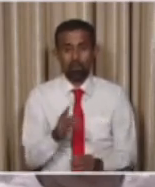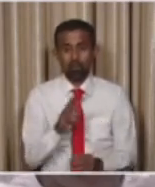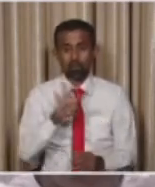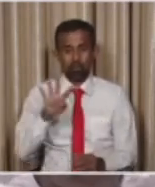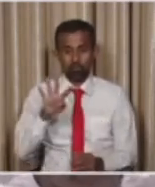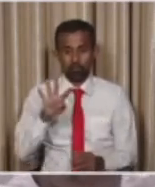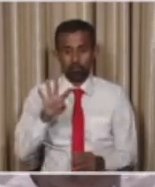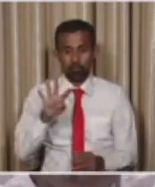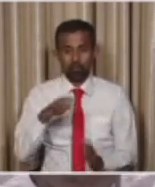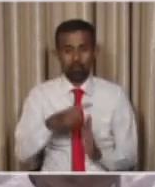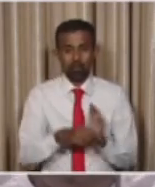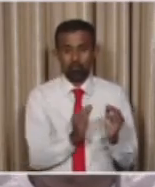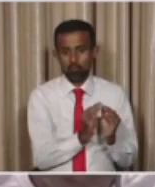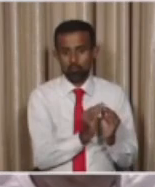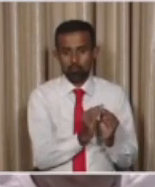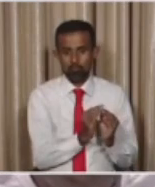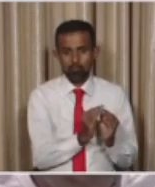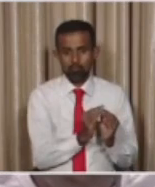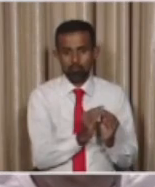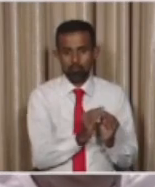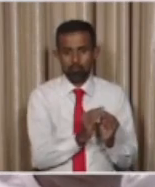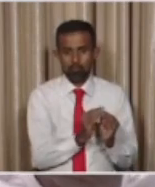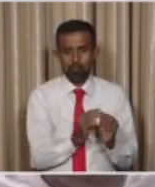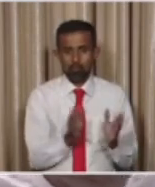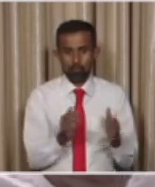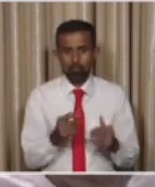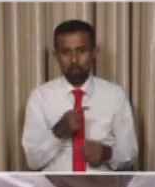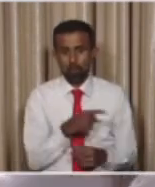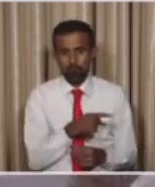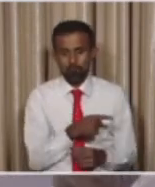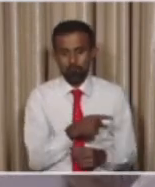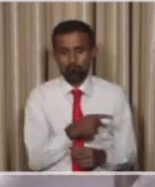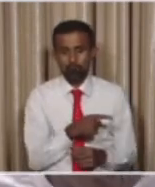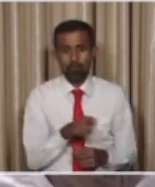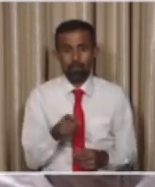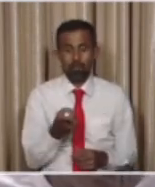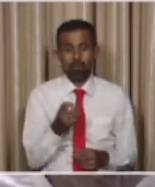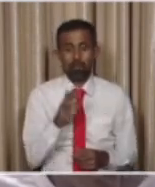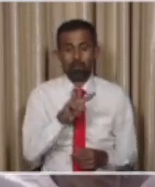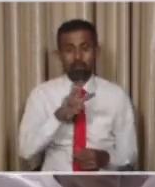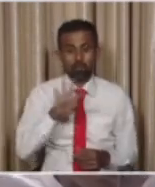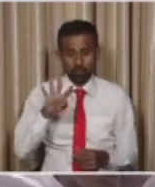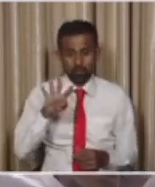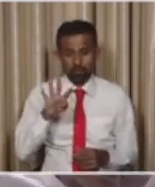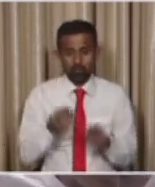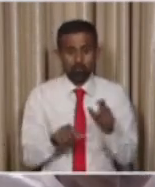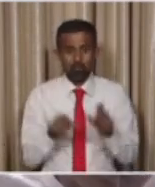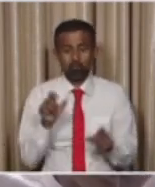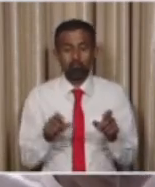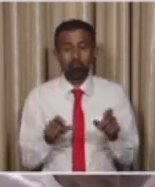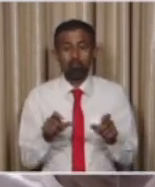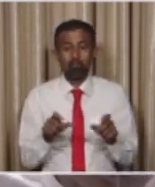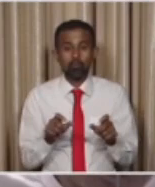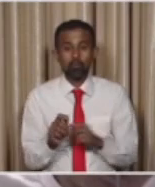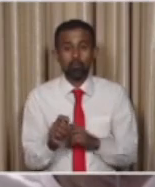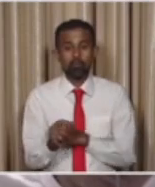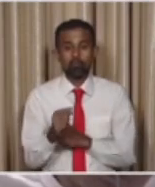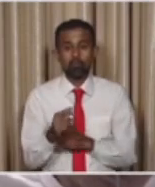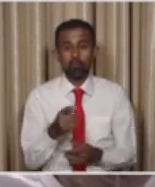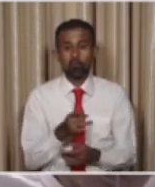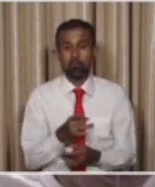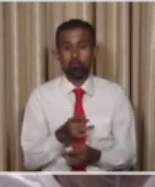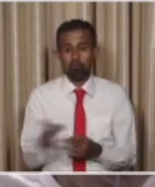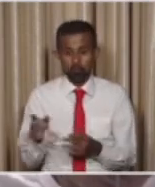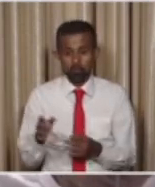134ක් ශ්‍රී ලංකා පොජ්ජන පෙරමුණ විතරක් නෙවෙයි ඒකේ තවත් අය ඉන්න බව දන්නවා. ඒ 134ක් අයගේ ඒ ජනවරමට පයින් ගහන